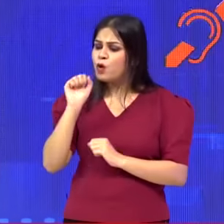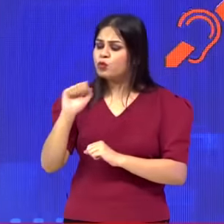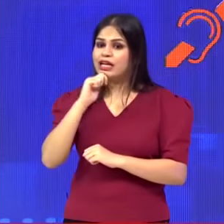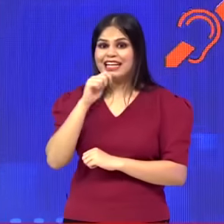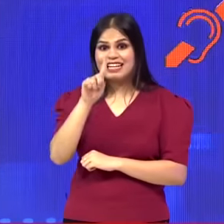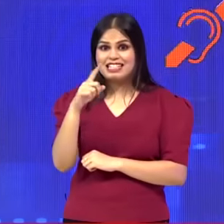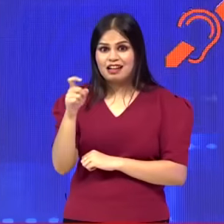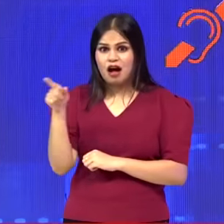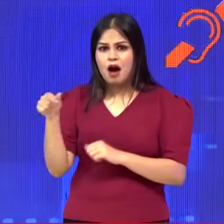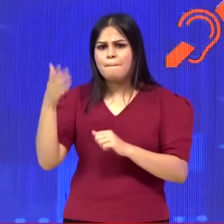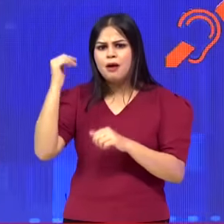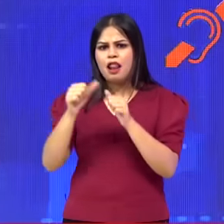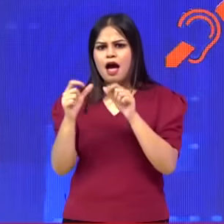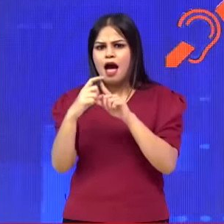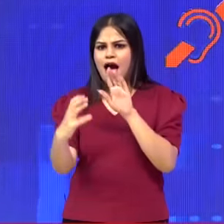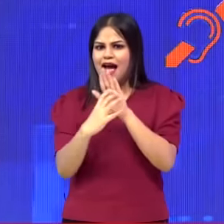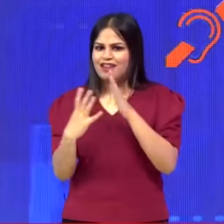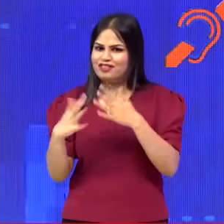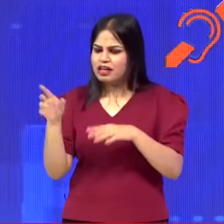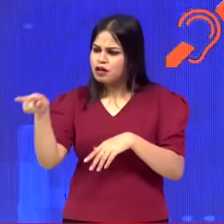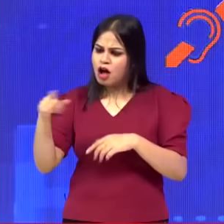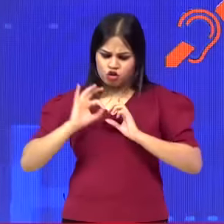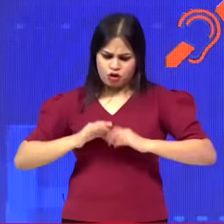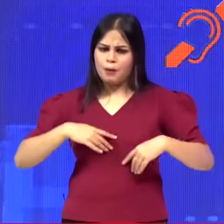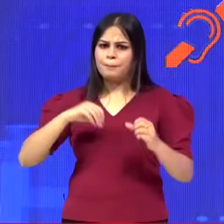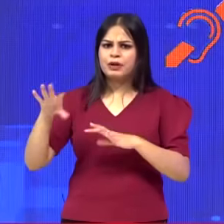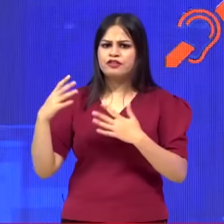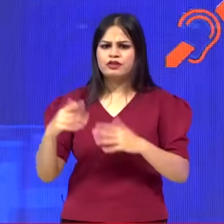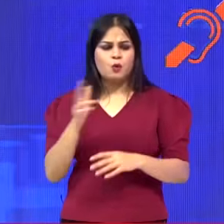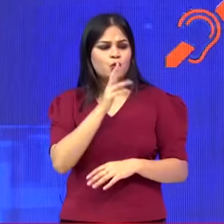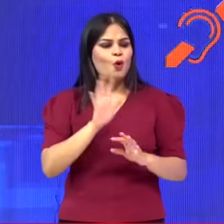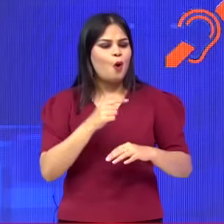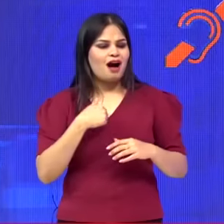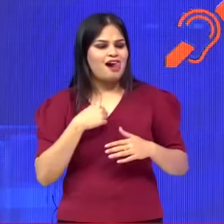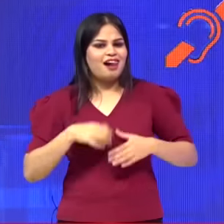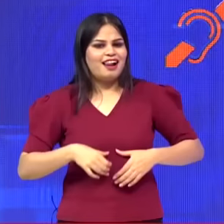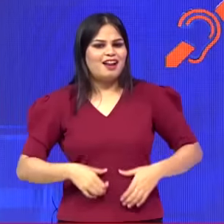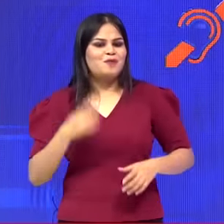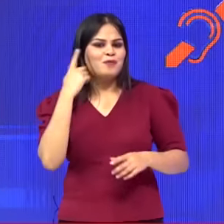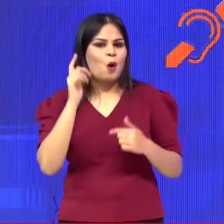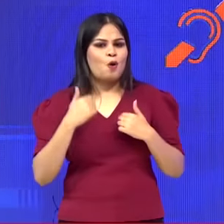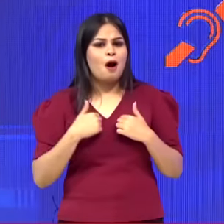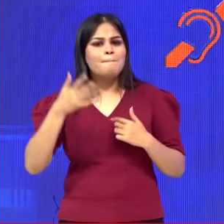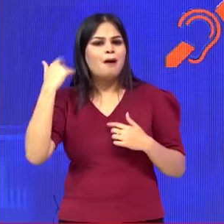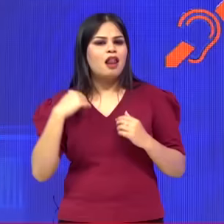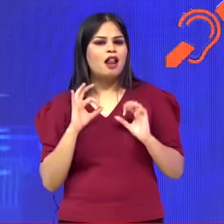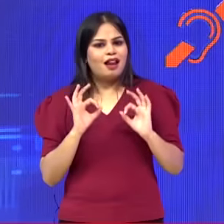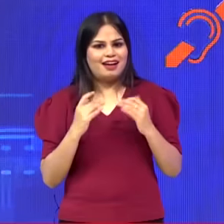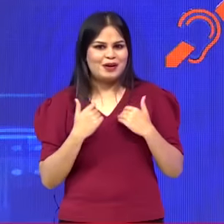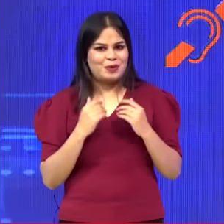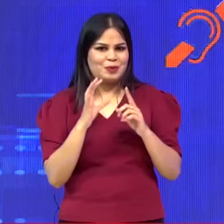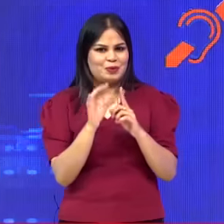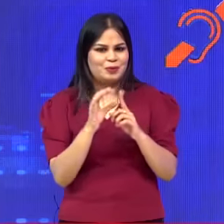ऐड किया था, उसमें ही शर्ट उतार दी थी। सर, उसमें तो स्विमिंग ट्रंक्स में था मैं सर, उस वक्त ठीक था सर। वो